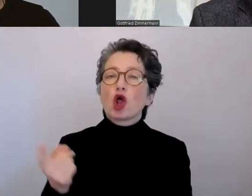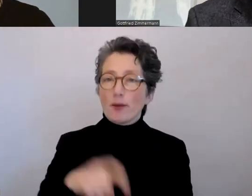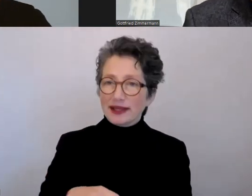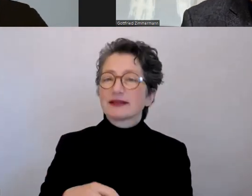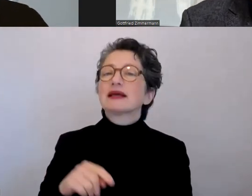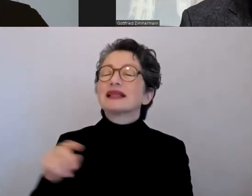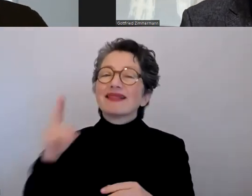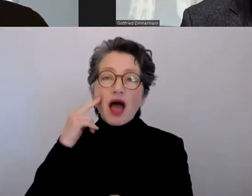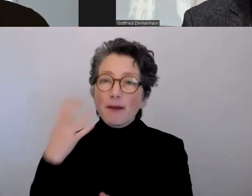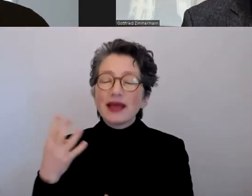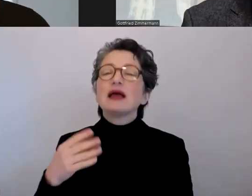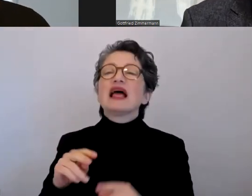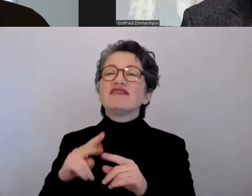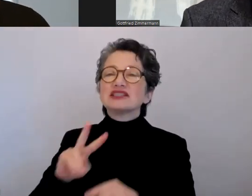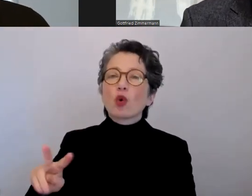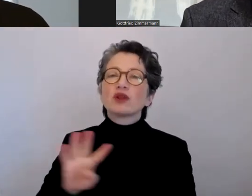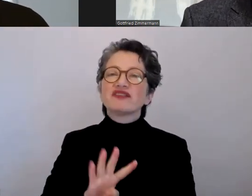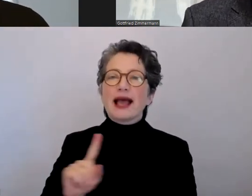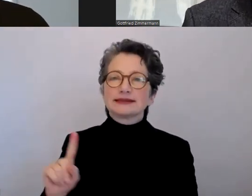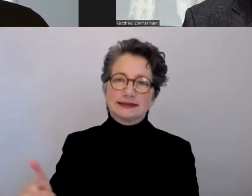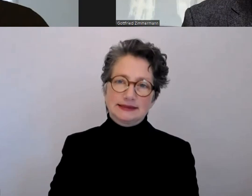Version 4.1.1.